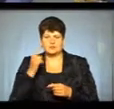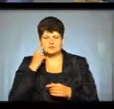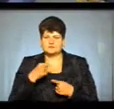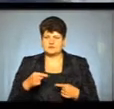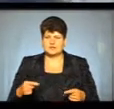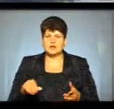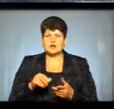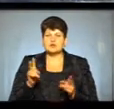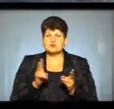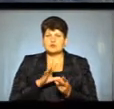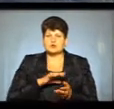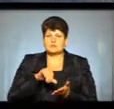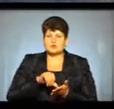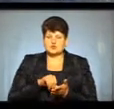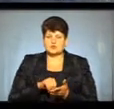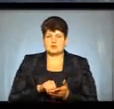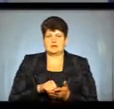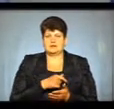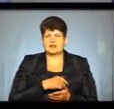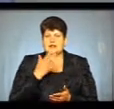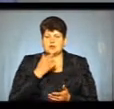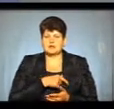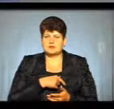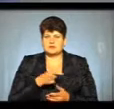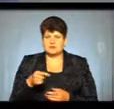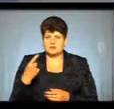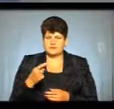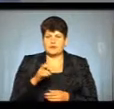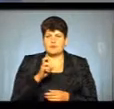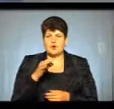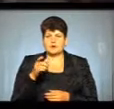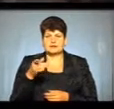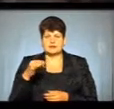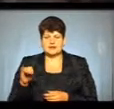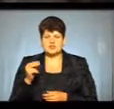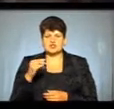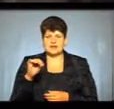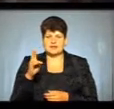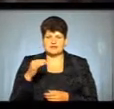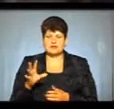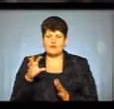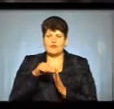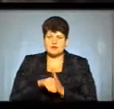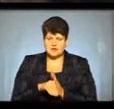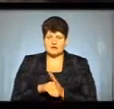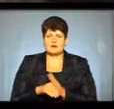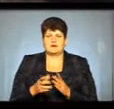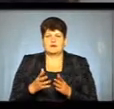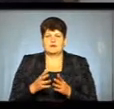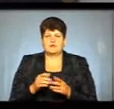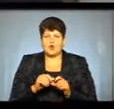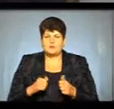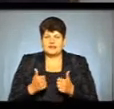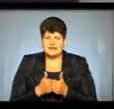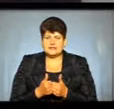народні депутати від Тернопільщини Іван Чайківський та Андрій Богданець. Вони входять до парламентського комітету з питань аграрної політики. У